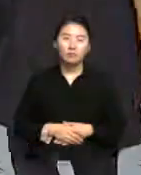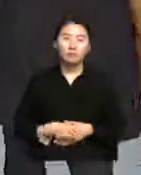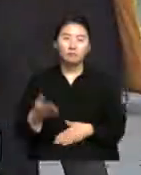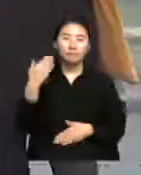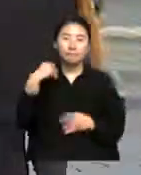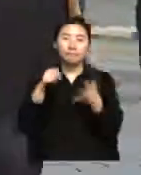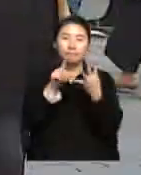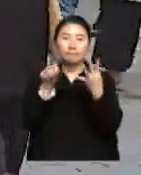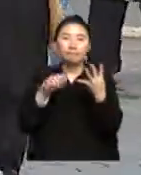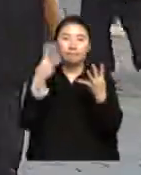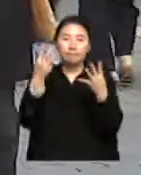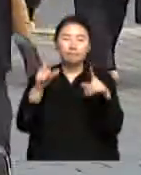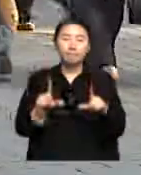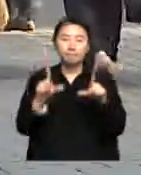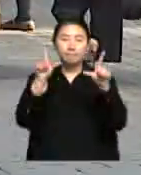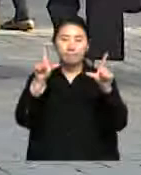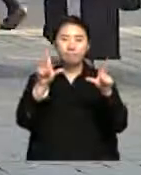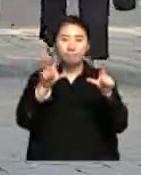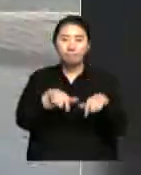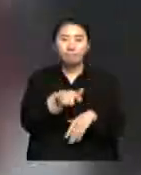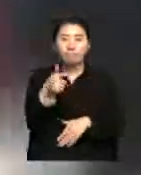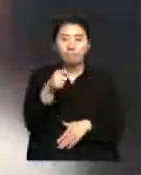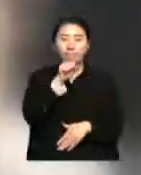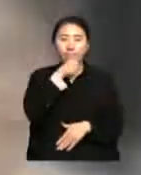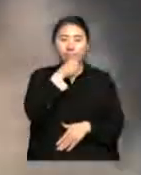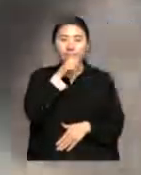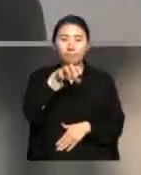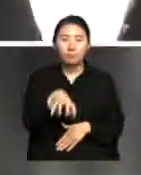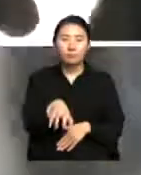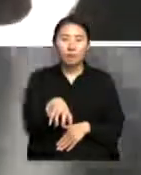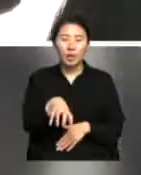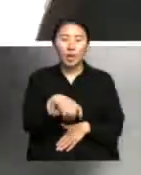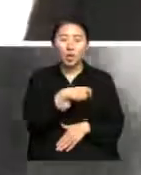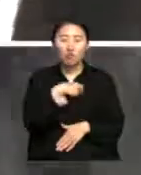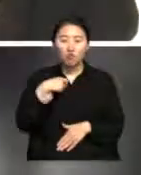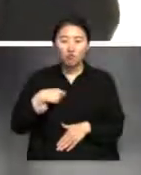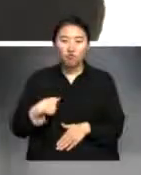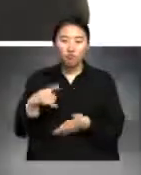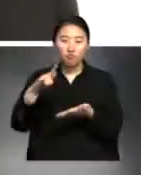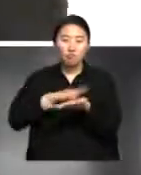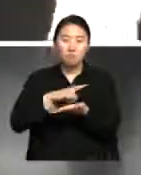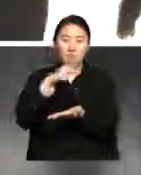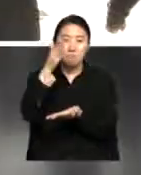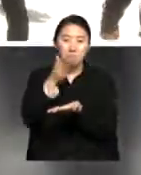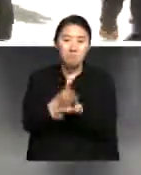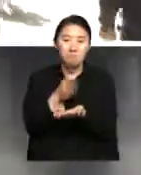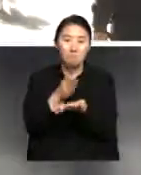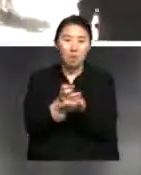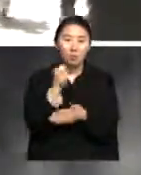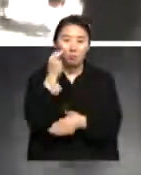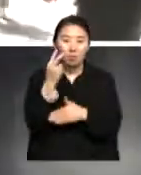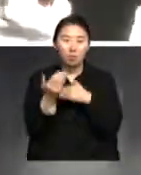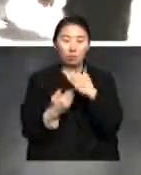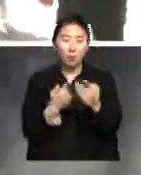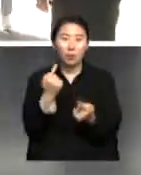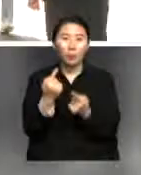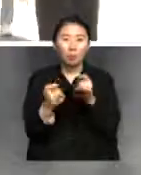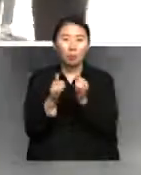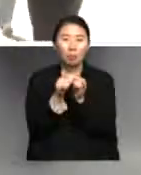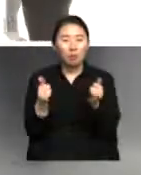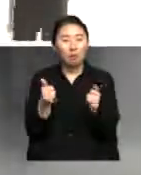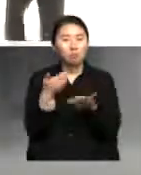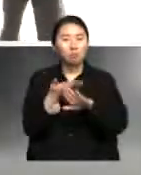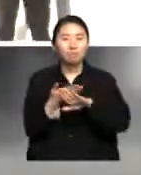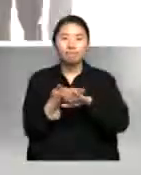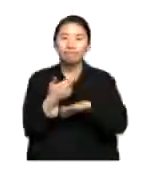지난 4월 3일 오후 명동의 모습입니다. 방한금지령이 내려진 지 보름이 지났지만 두 달 전과 비교해서 인파는 크게